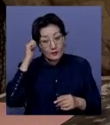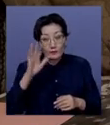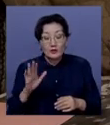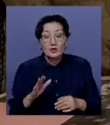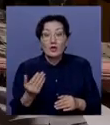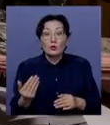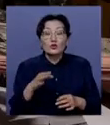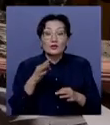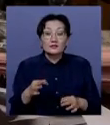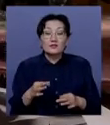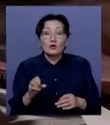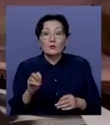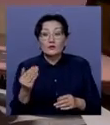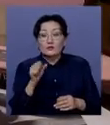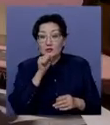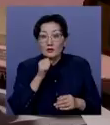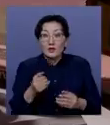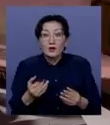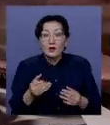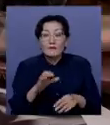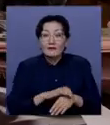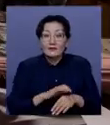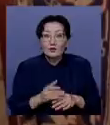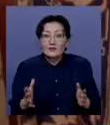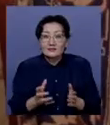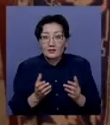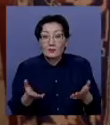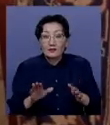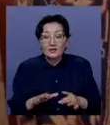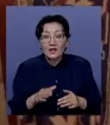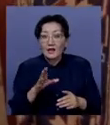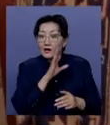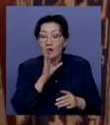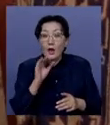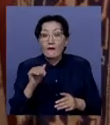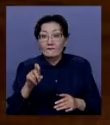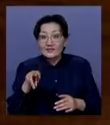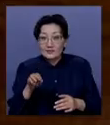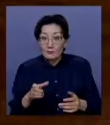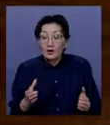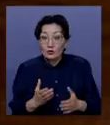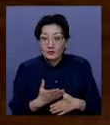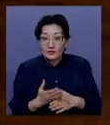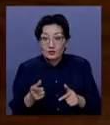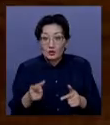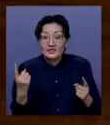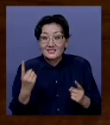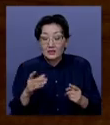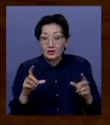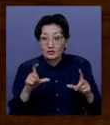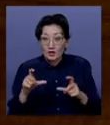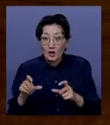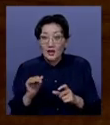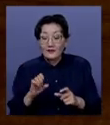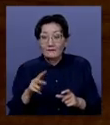Ильфа апаның сөзінше Ильяс туралы тың деректердің көбінің сақталып қалуына анасы Фатима сеп болған. Ал мына бір жалғыз сурет Ильфа